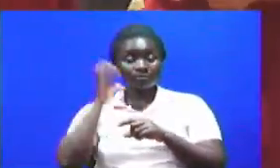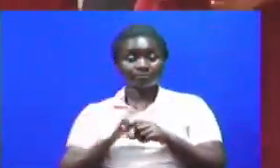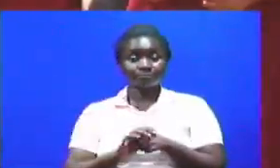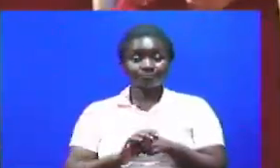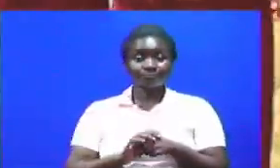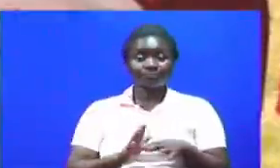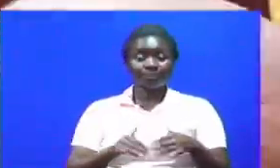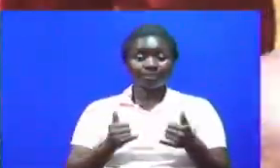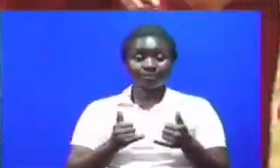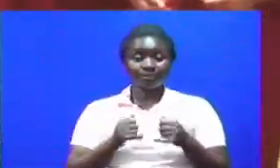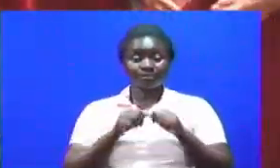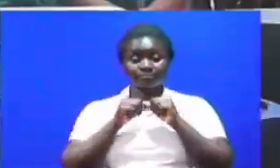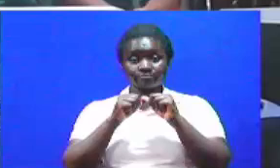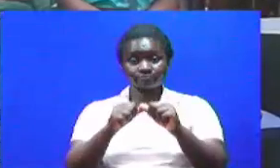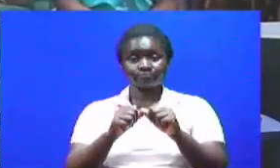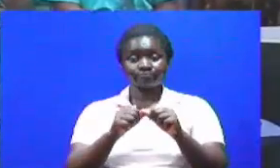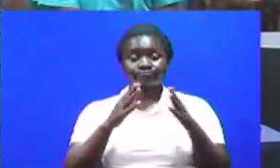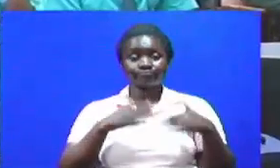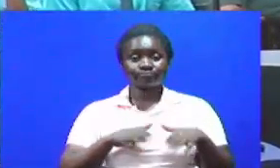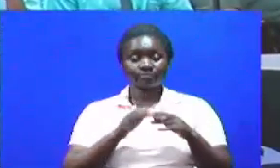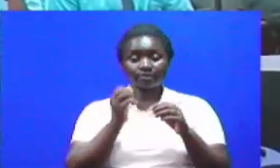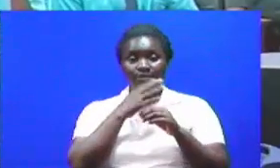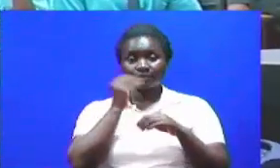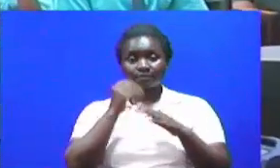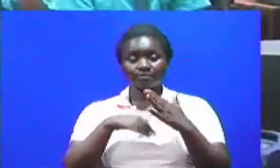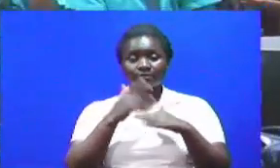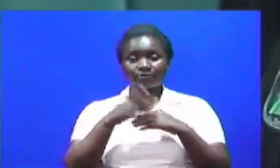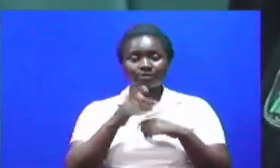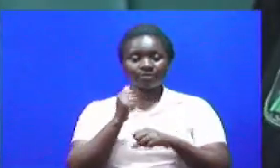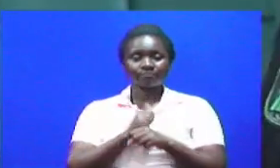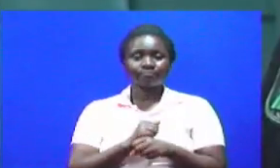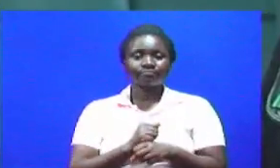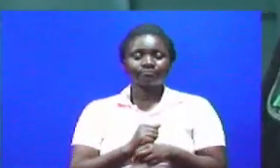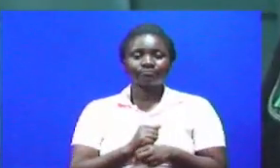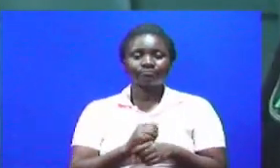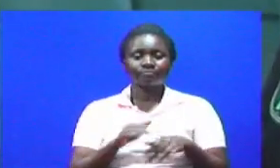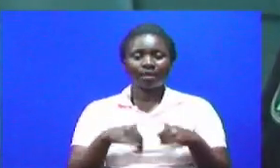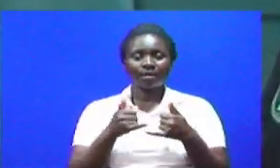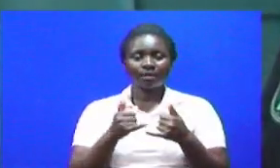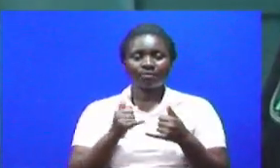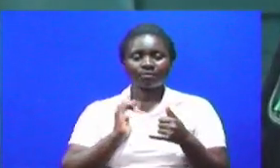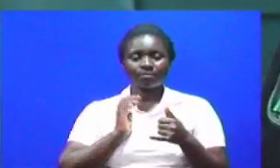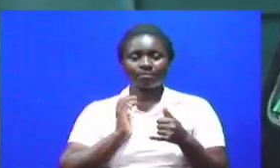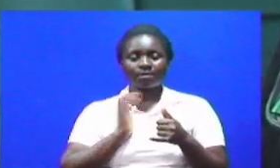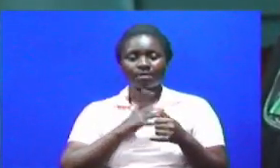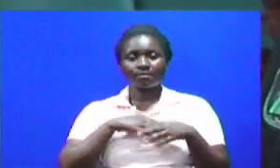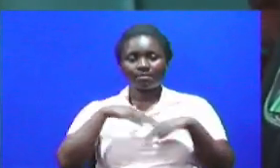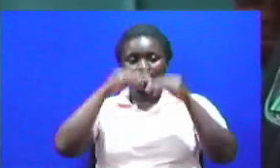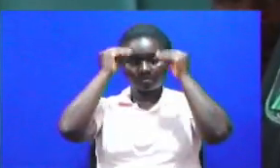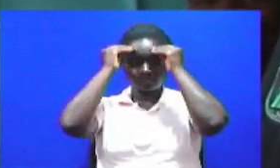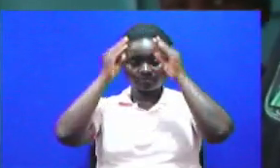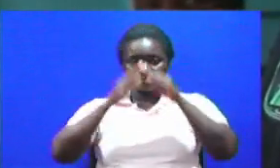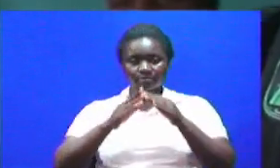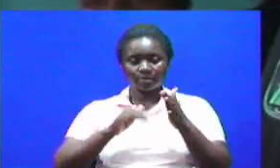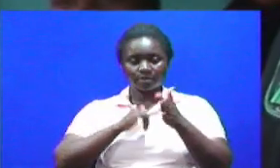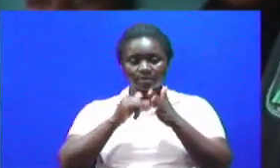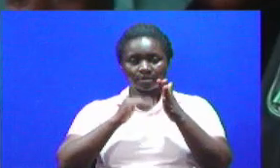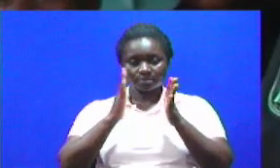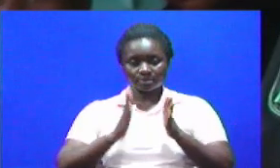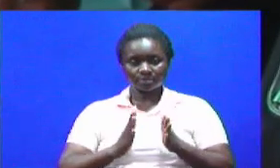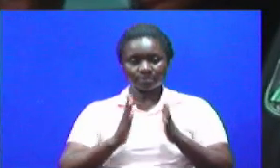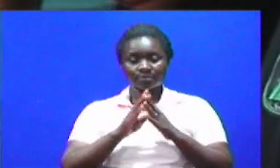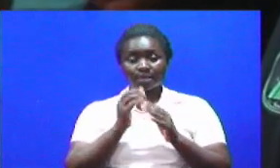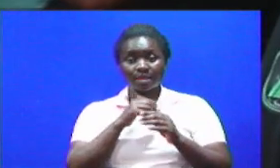elio anyare kwenyorera libagaligija asamatukare bosio bono iga abana baitu babe aba engineer